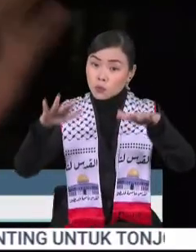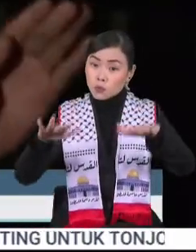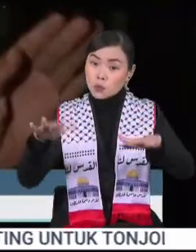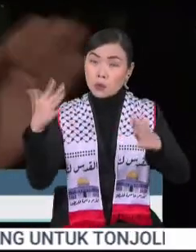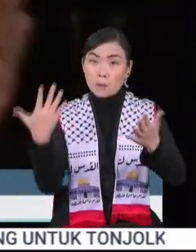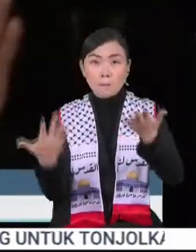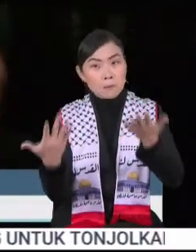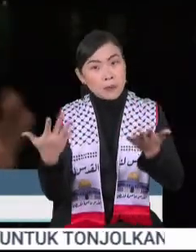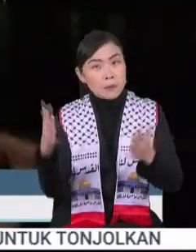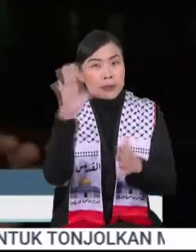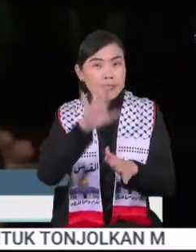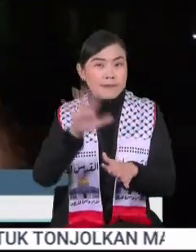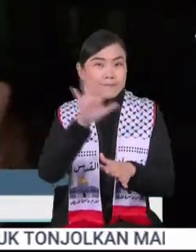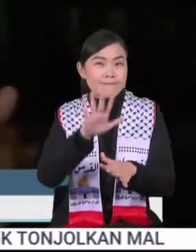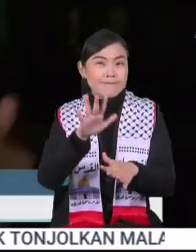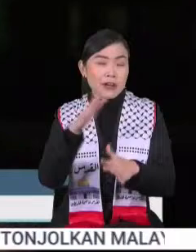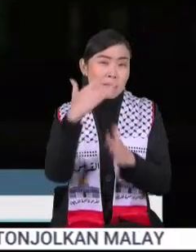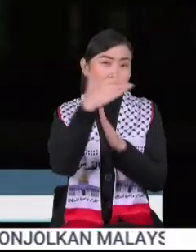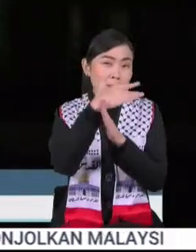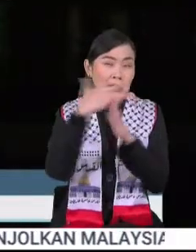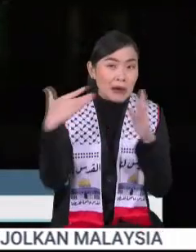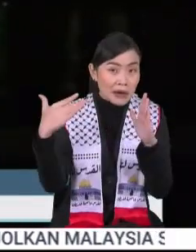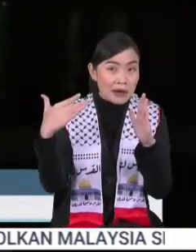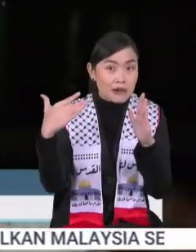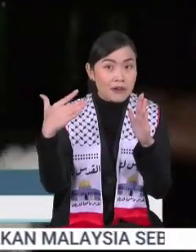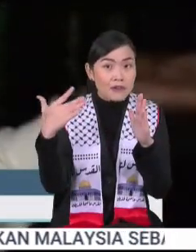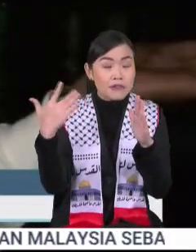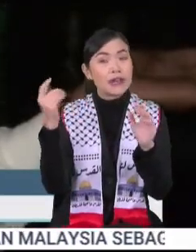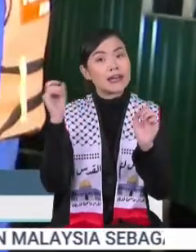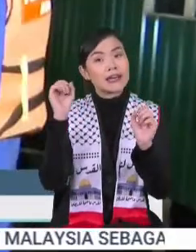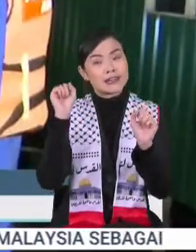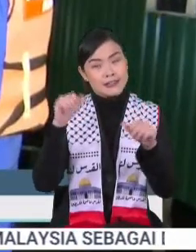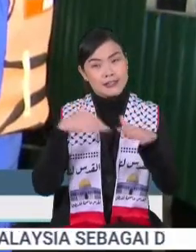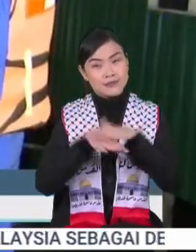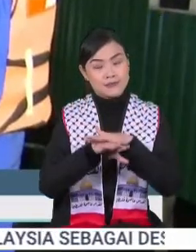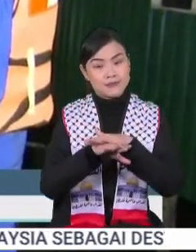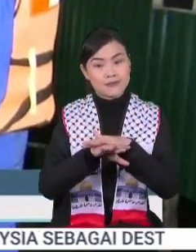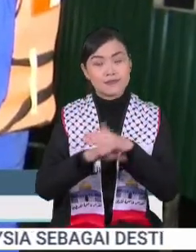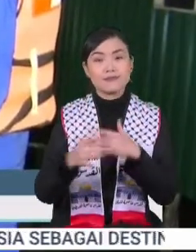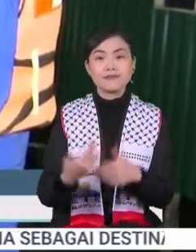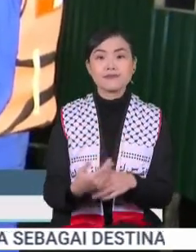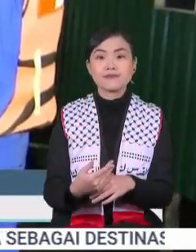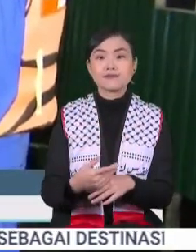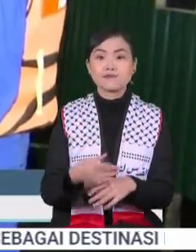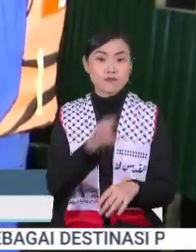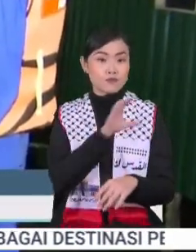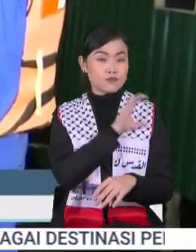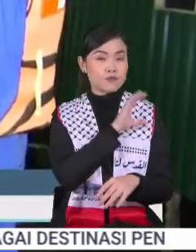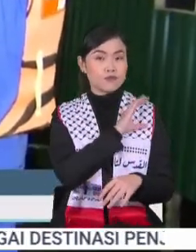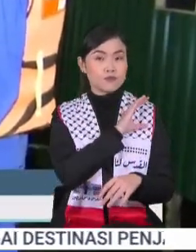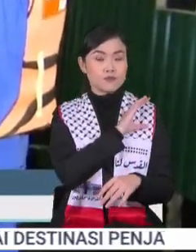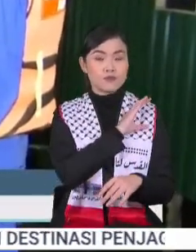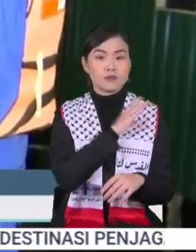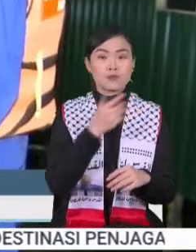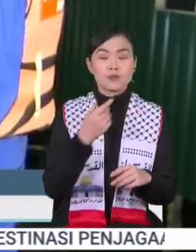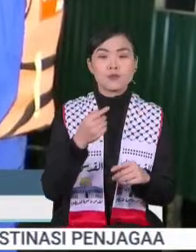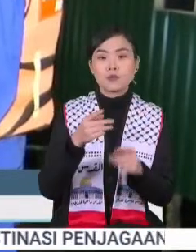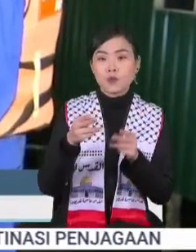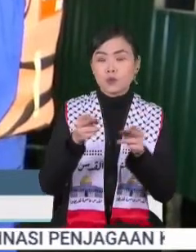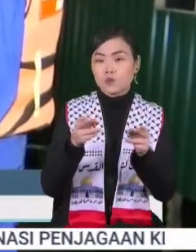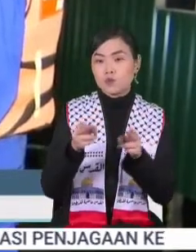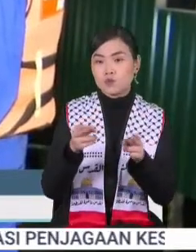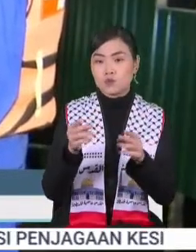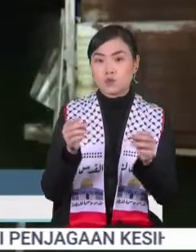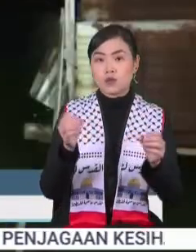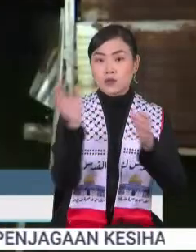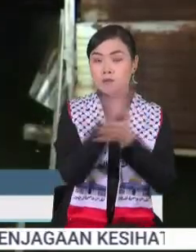sudah kira-kira ada separuh baru orang masuk balik terdahulu ketua polis Daerah merangkap komander Operasi Bencana